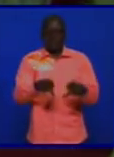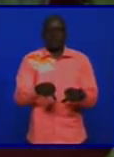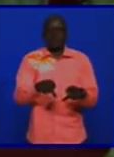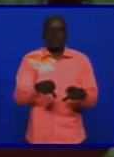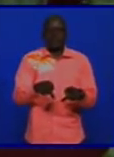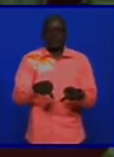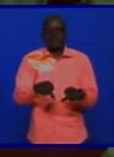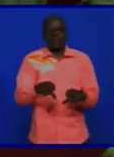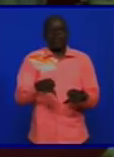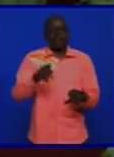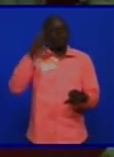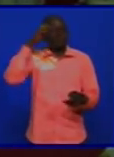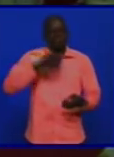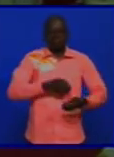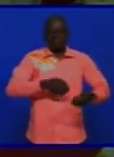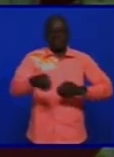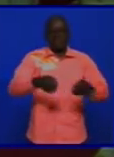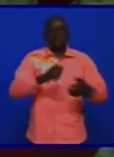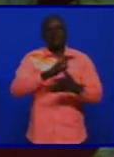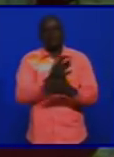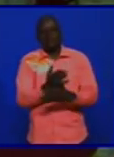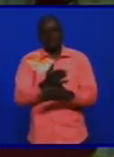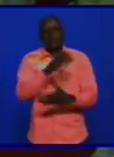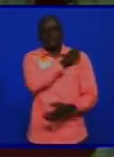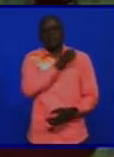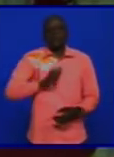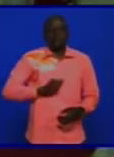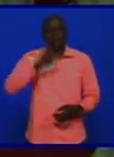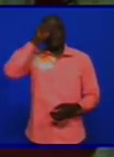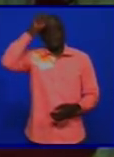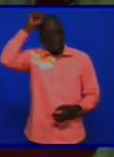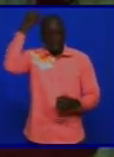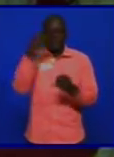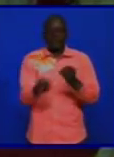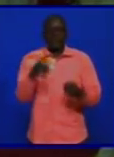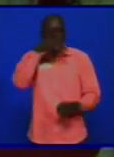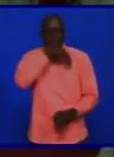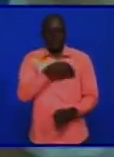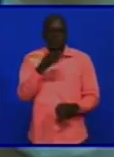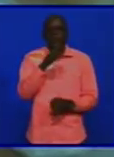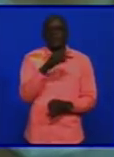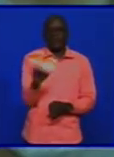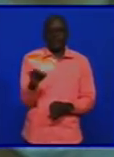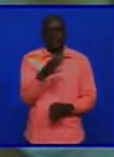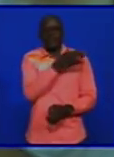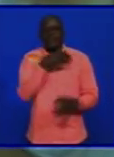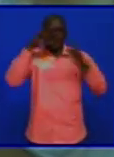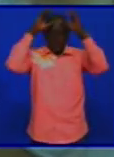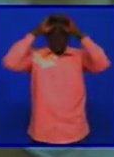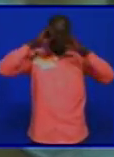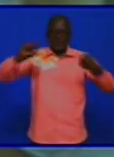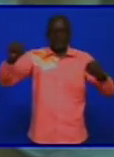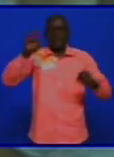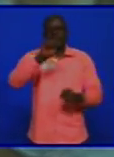Au menu des échanges entre l'ambassadeur d'Égypte en fin de mission au Burkina Faso et le président Alassane Balassa